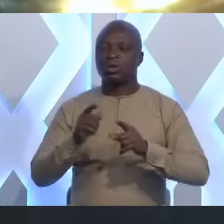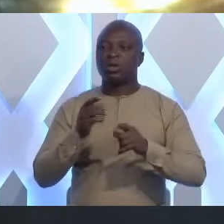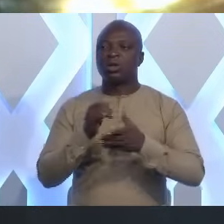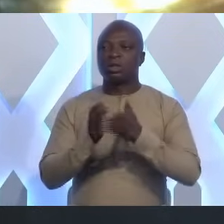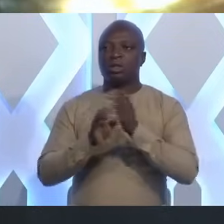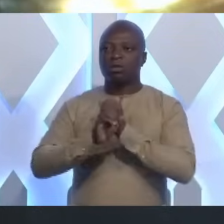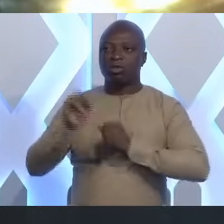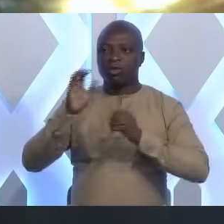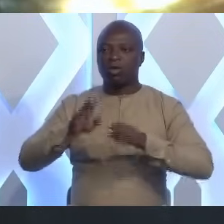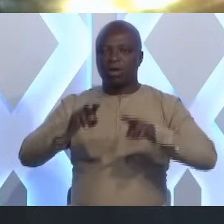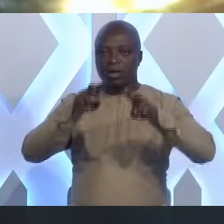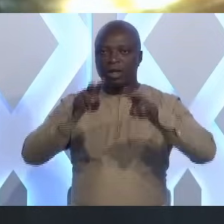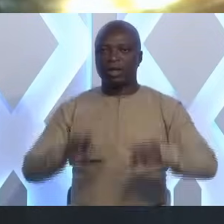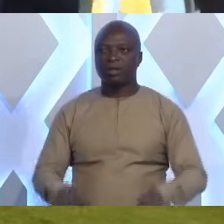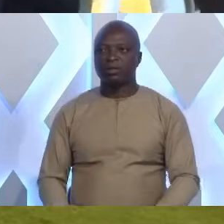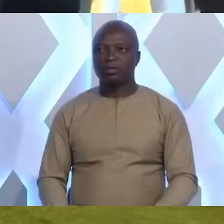Carmen Madiakapo.